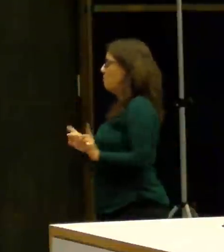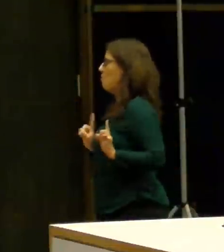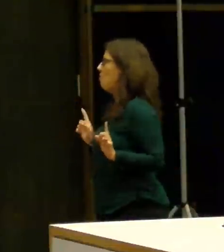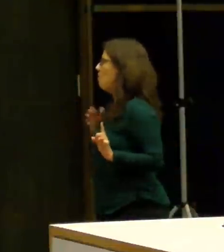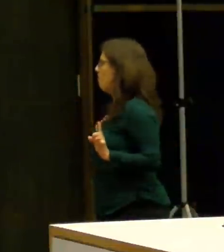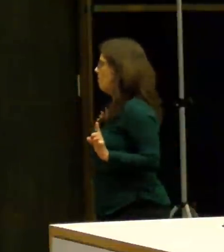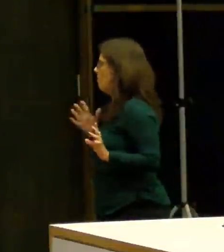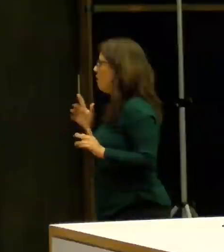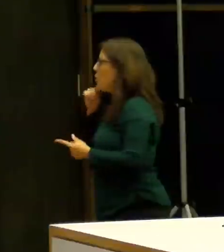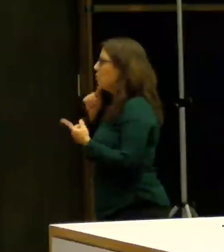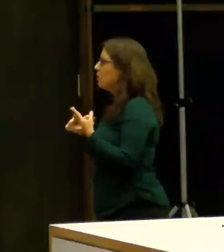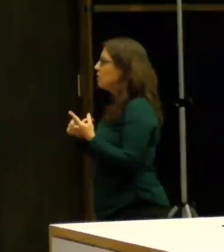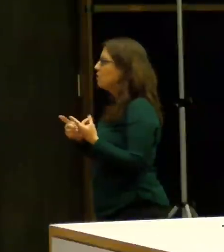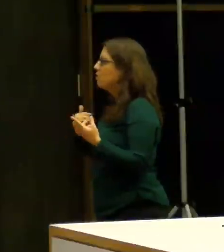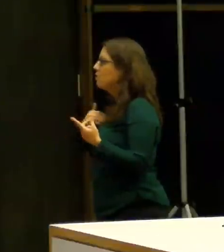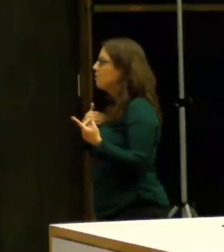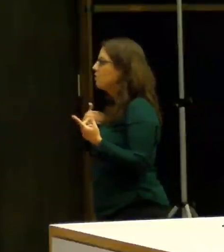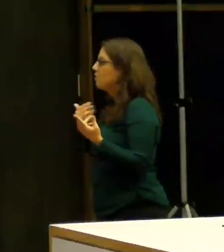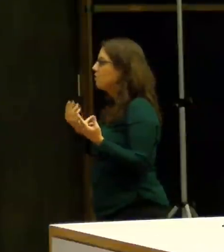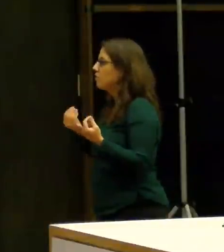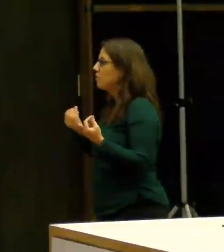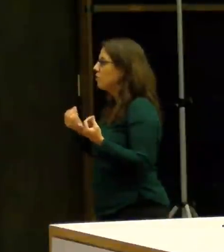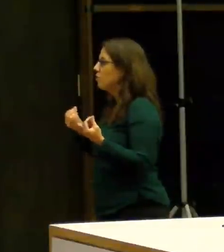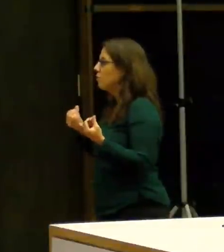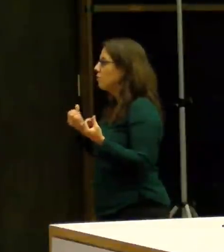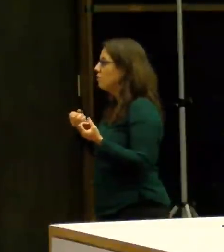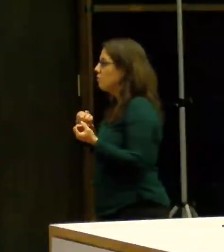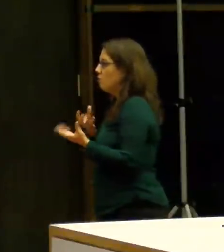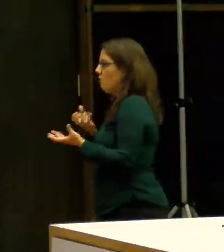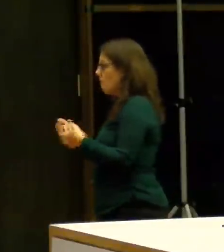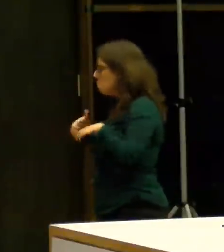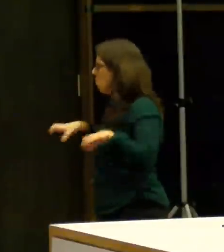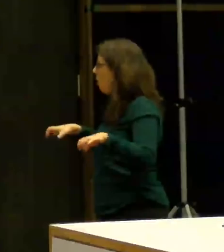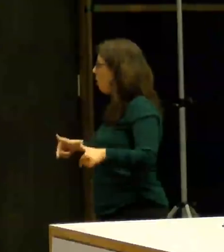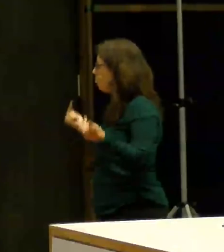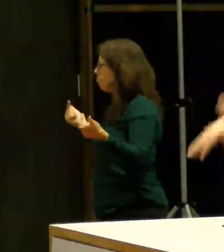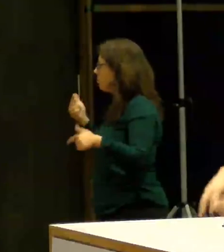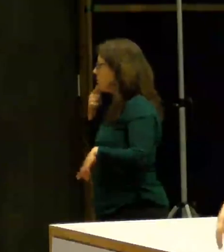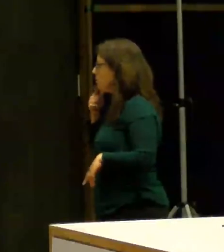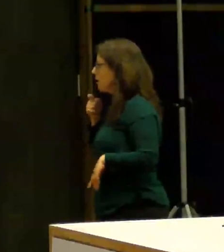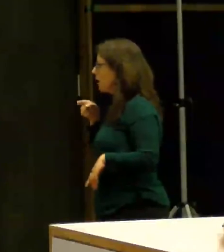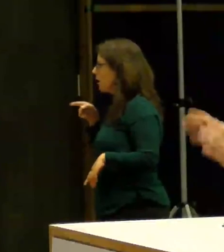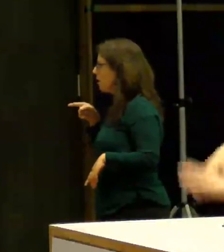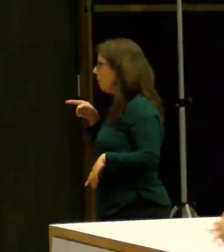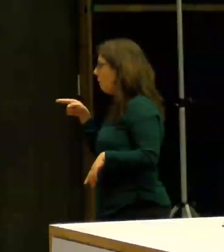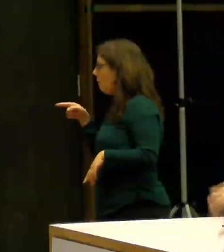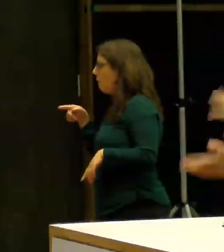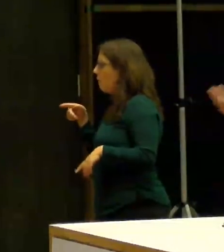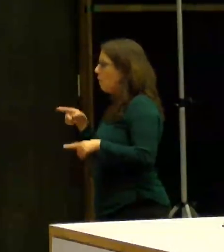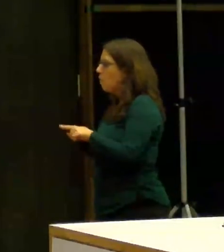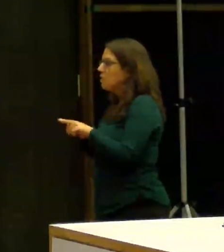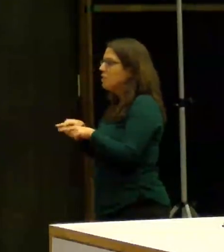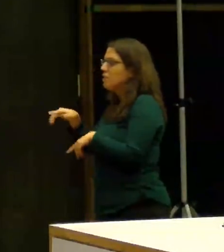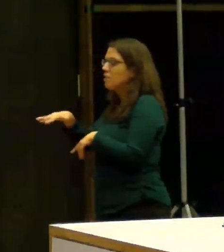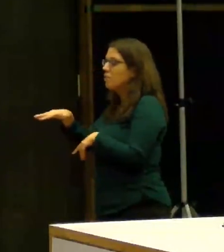Notre objectif, c'est pas de provoquer deux camps, avec d'un côté ceux qui exploitent les animaux, puis de l'autre côté ceux